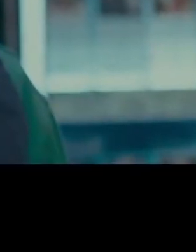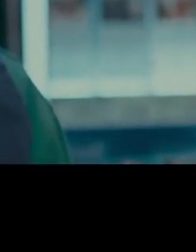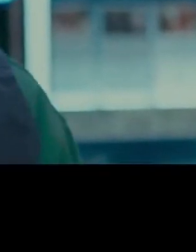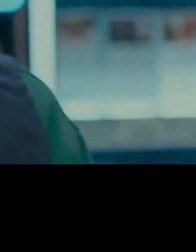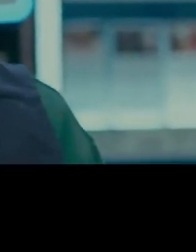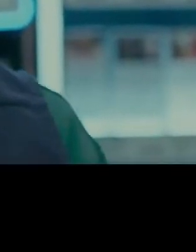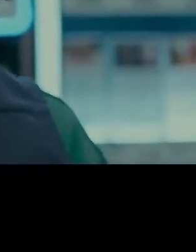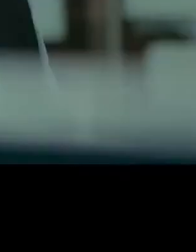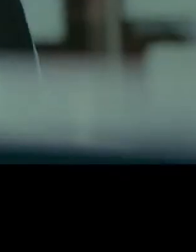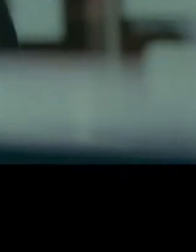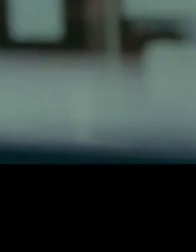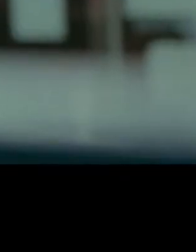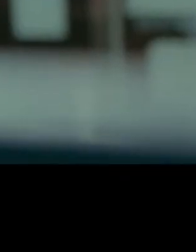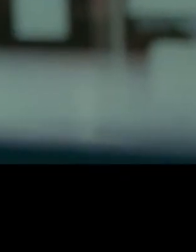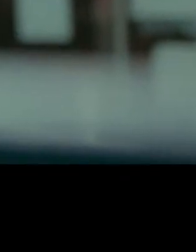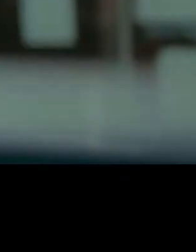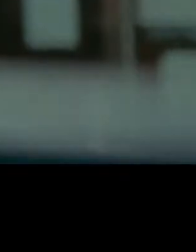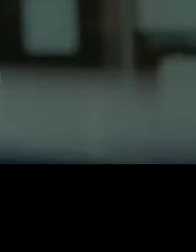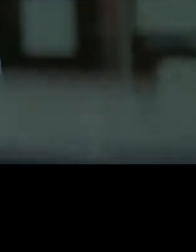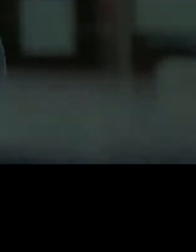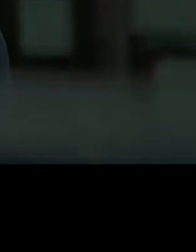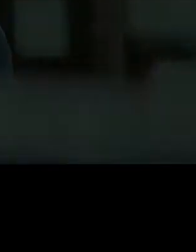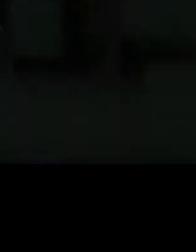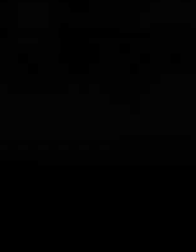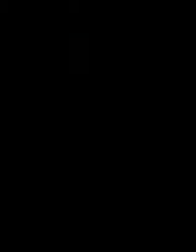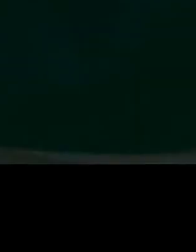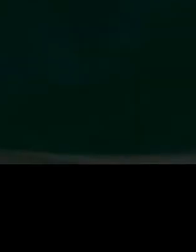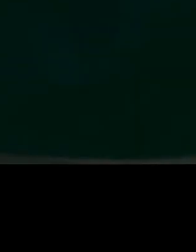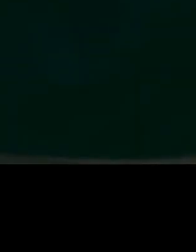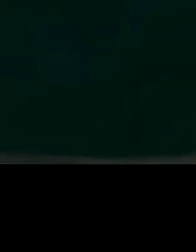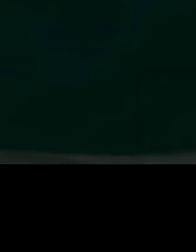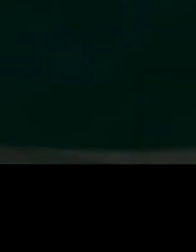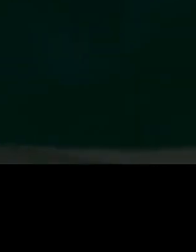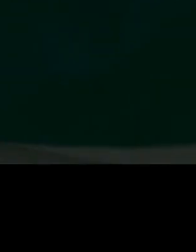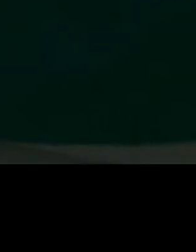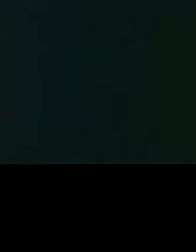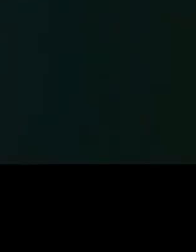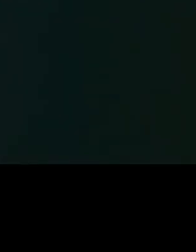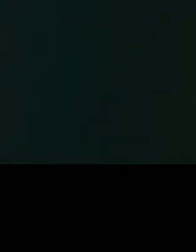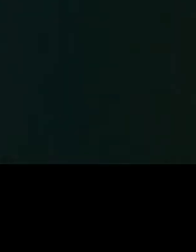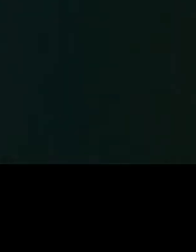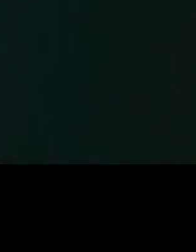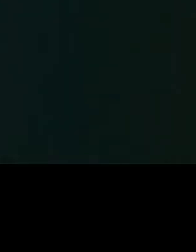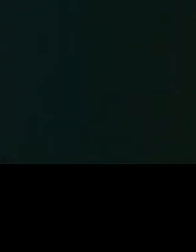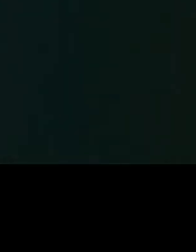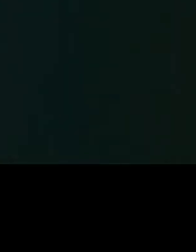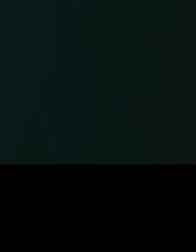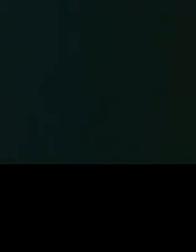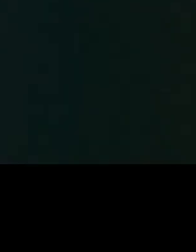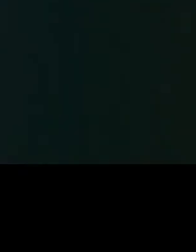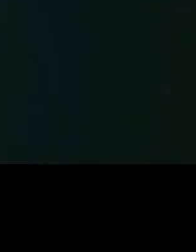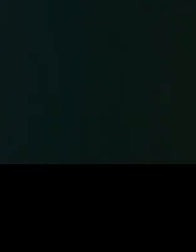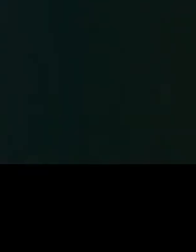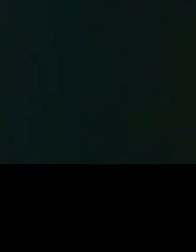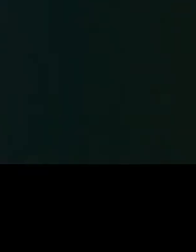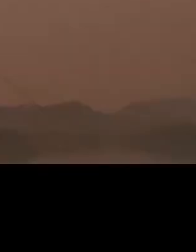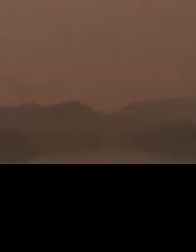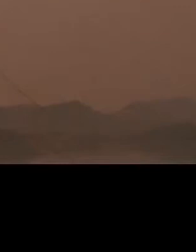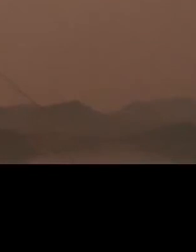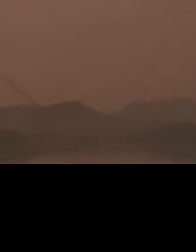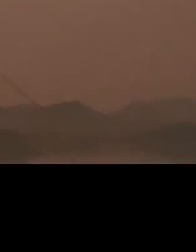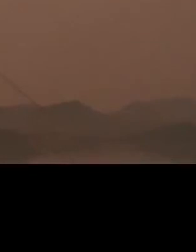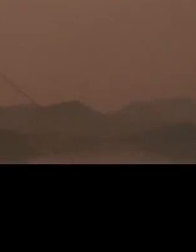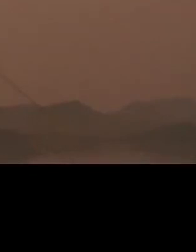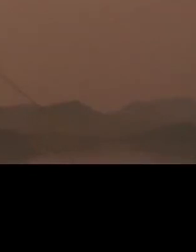언제 떠나실 건데요? 정은은 반드시 1년을 채워 원청으로 돌아가고 싶지만 현장의 일은 낯설기만 하는데요.